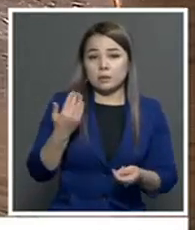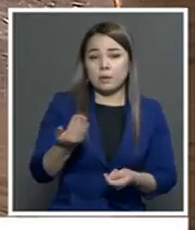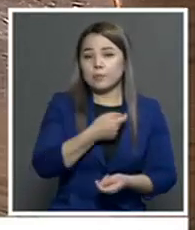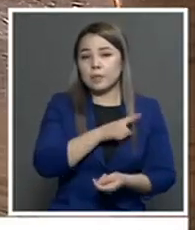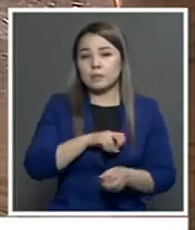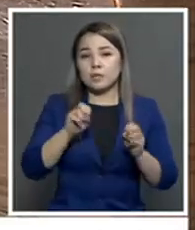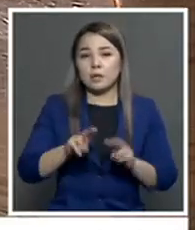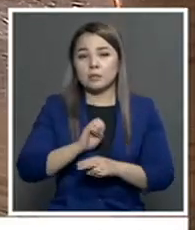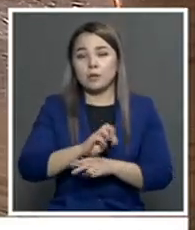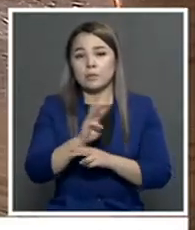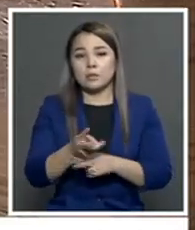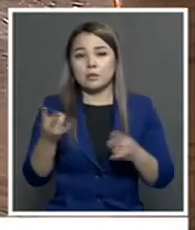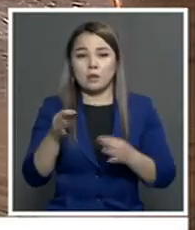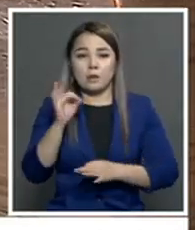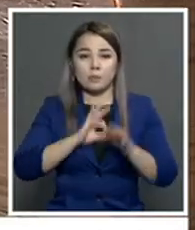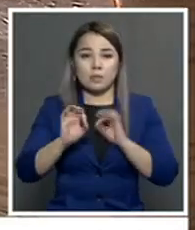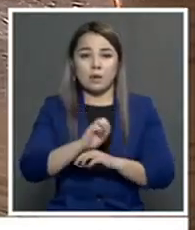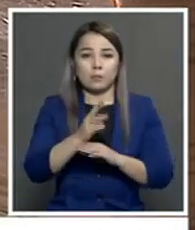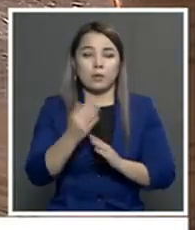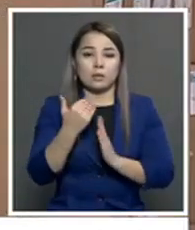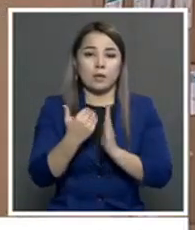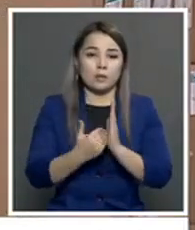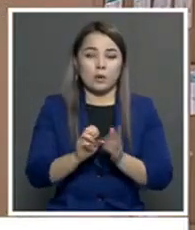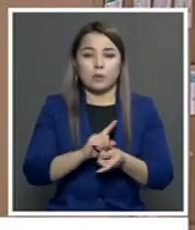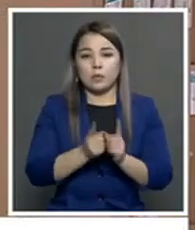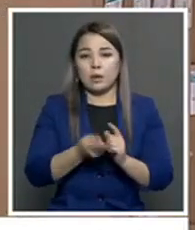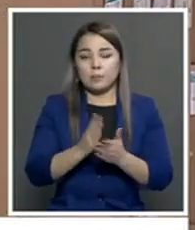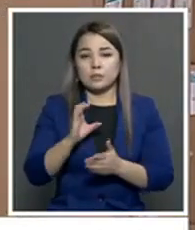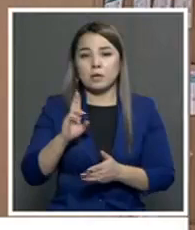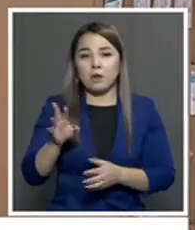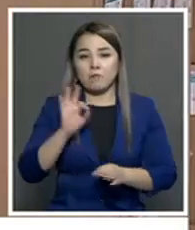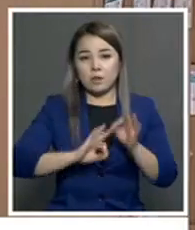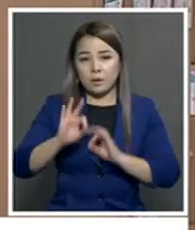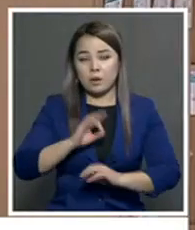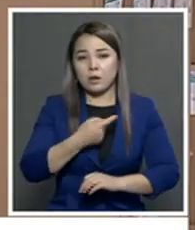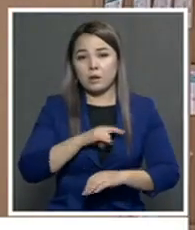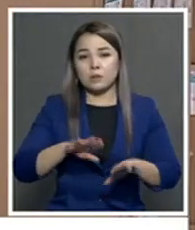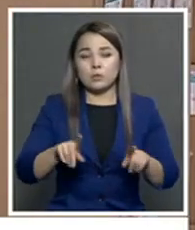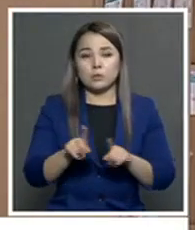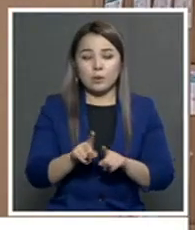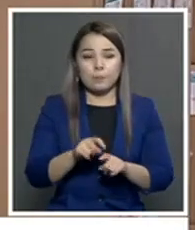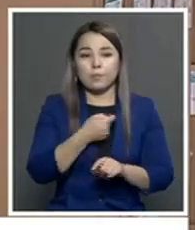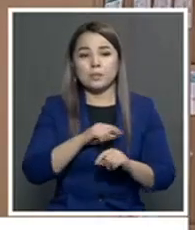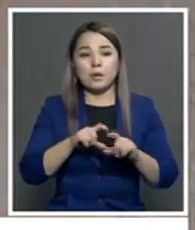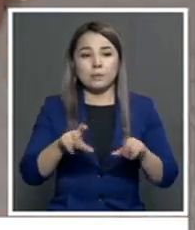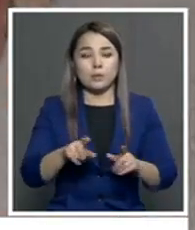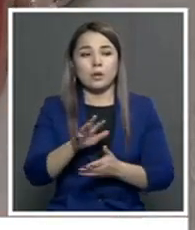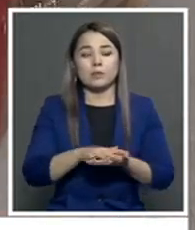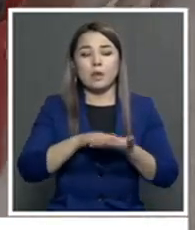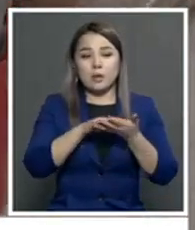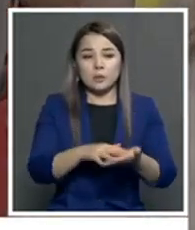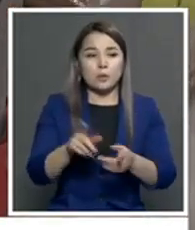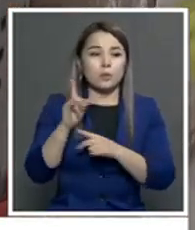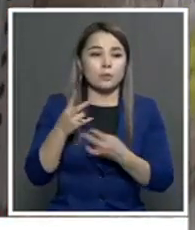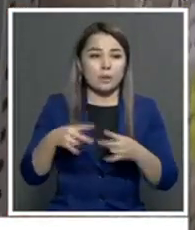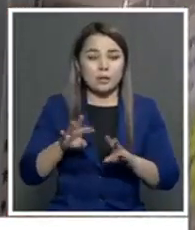медицина ұйымдарын қажетті препараттармен қамту тәртібі өзгерген. Яғни енді СК фармация ауруханалар мен емханалардан өтініш түскен